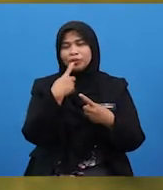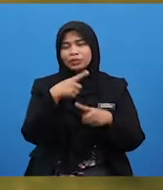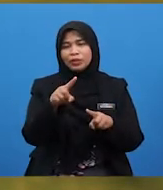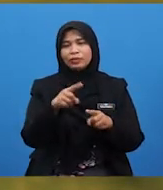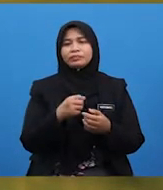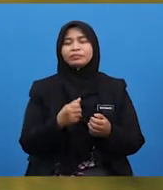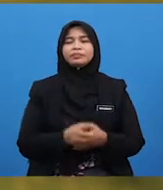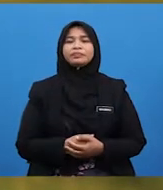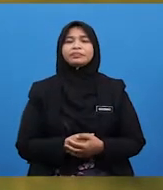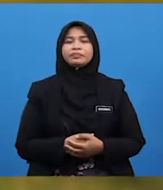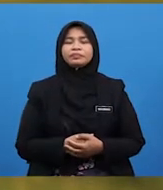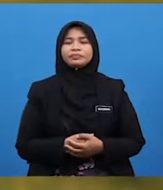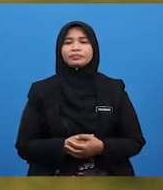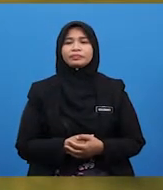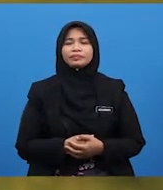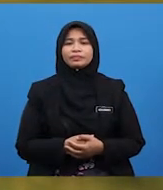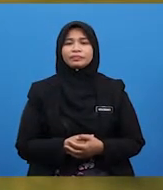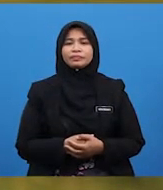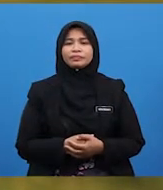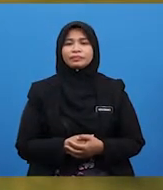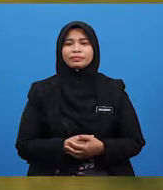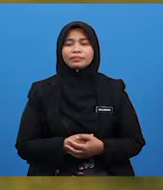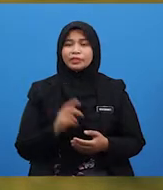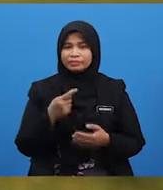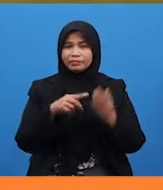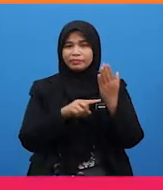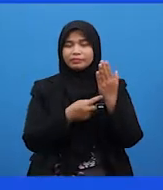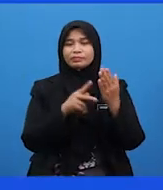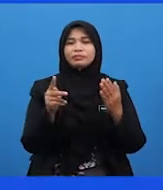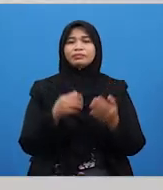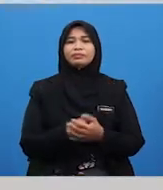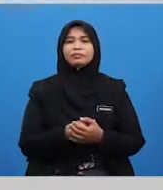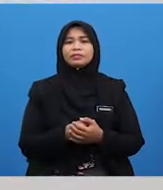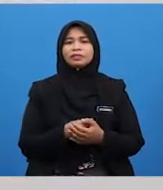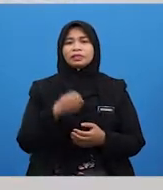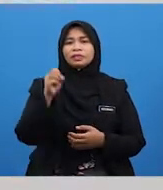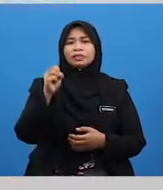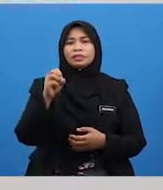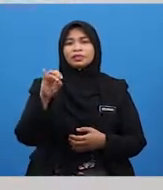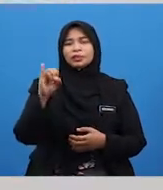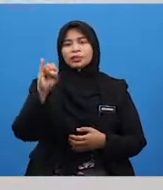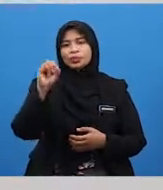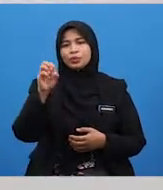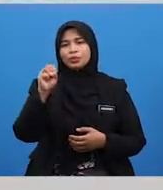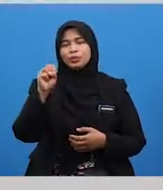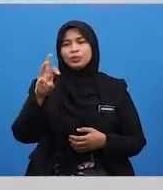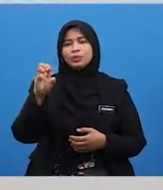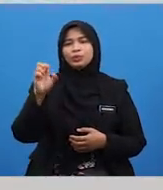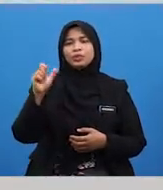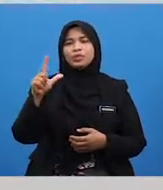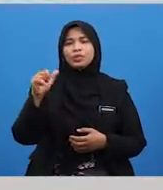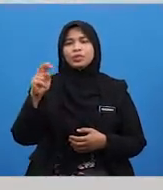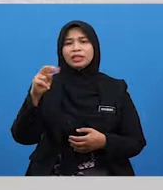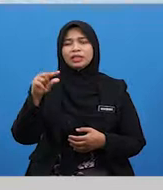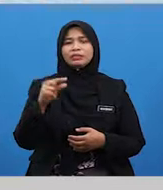akan ditujukan akhir cerita ini. Ayuh kita mulakan. Swee Ling, kanak-kanak orang kurang